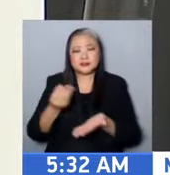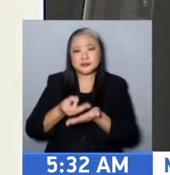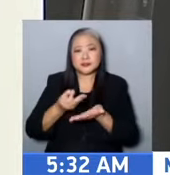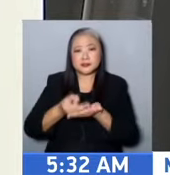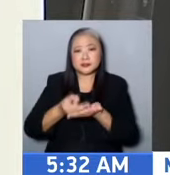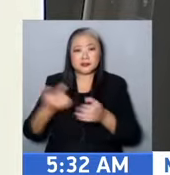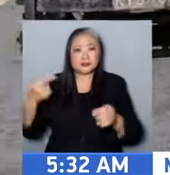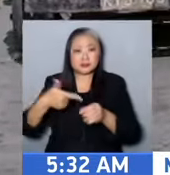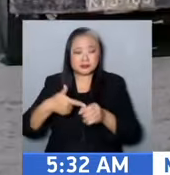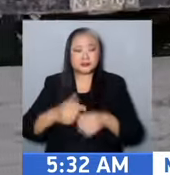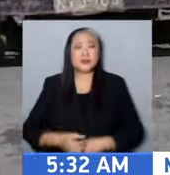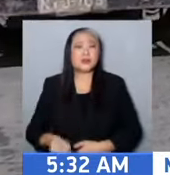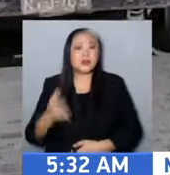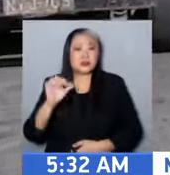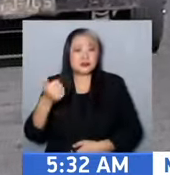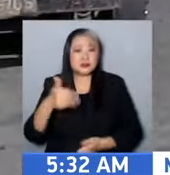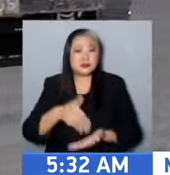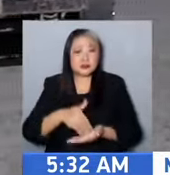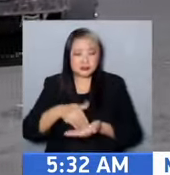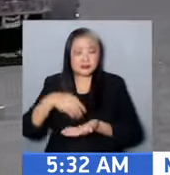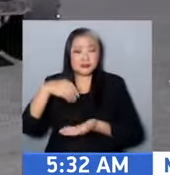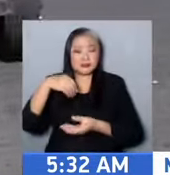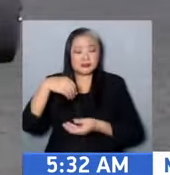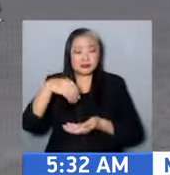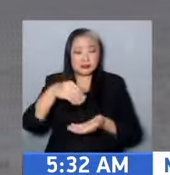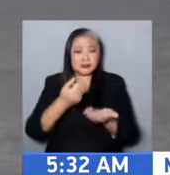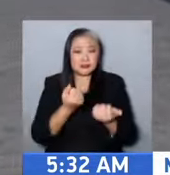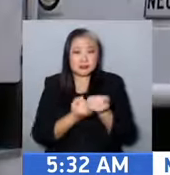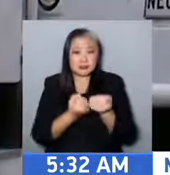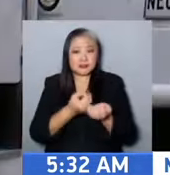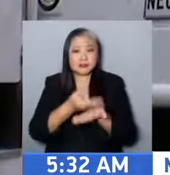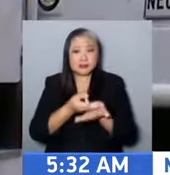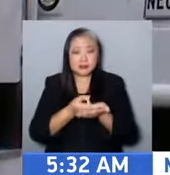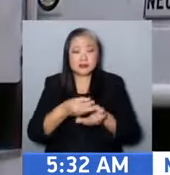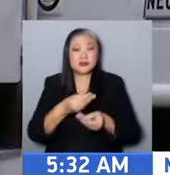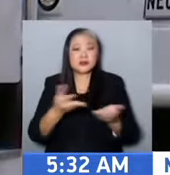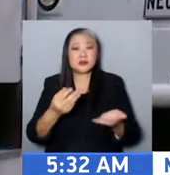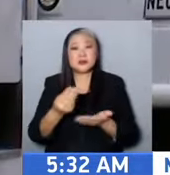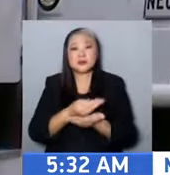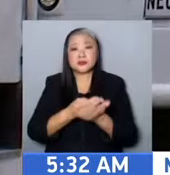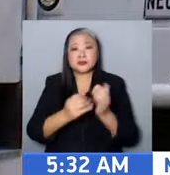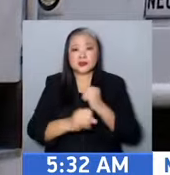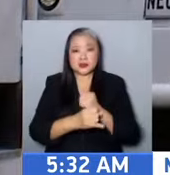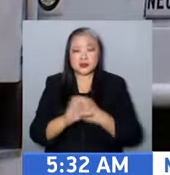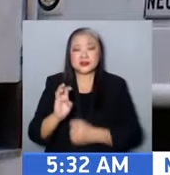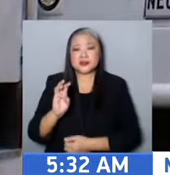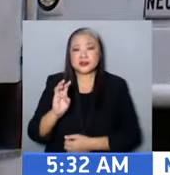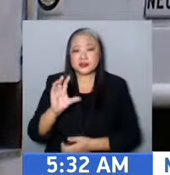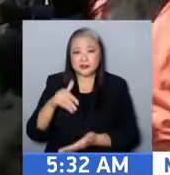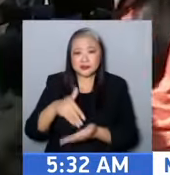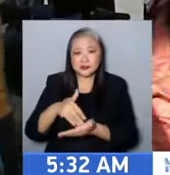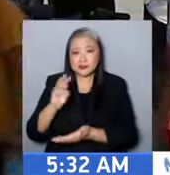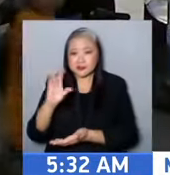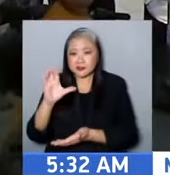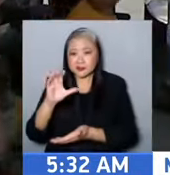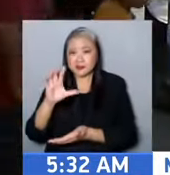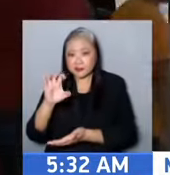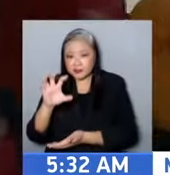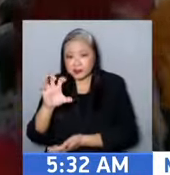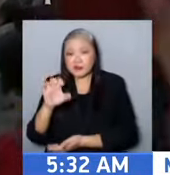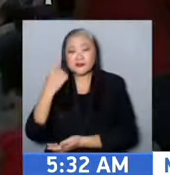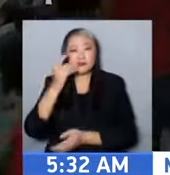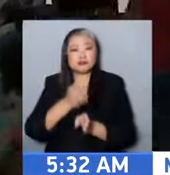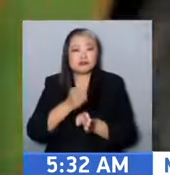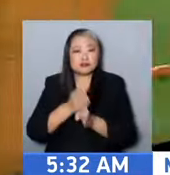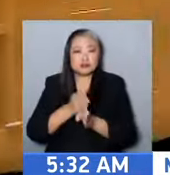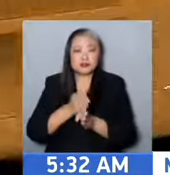na ayuda makakuha ng mga operator at driver ng modern jeep. ₱6,500 naman para sa mga bus, minibus,